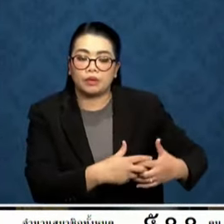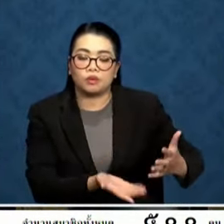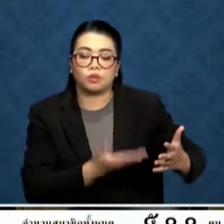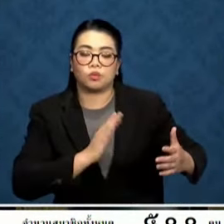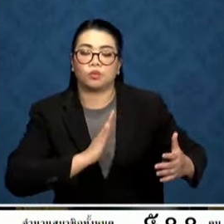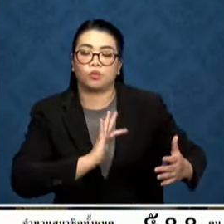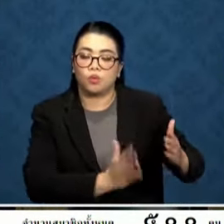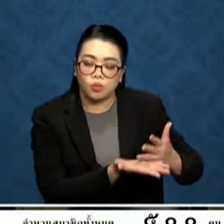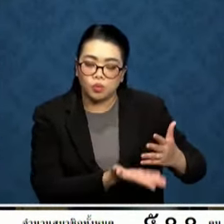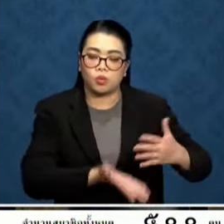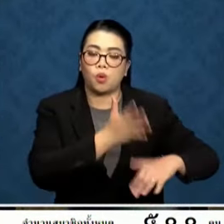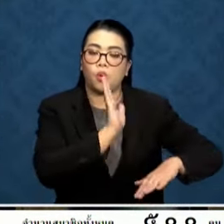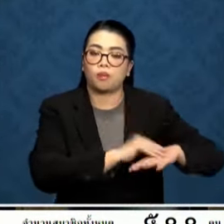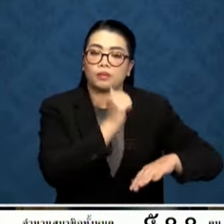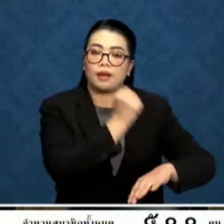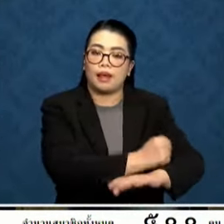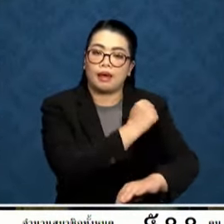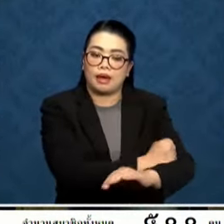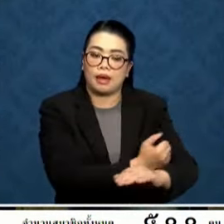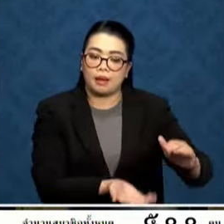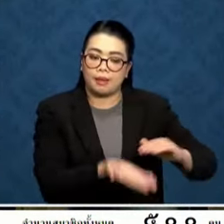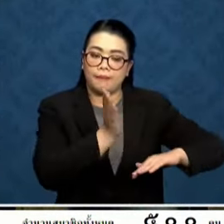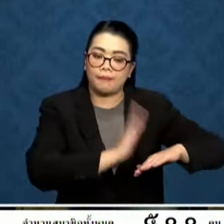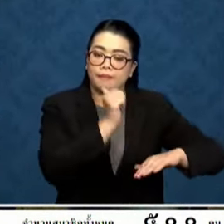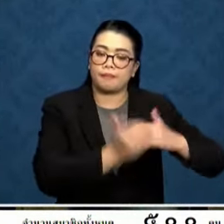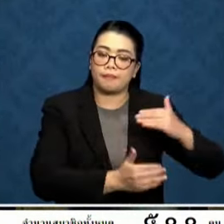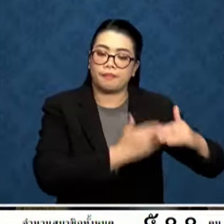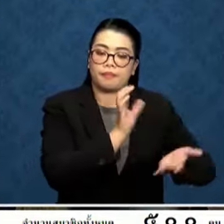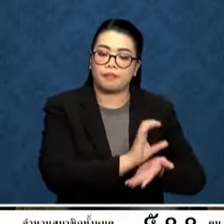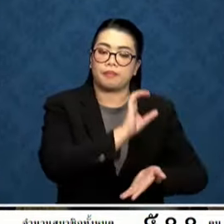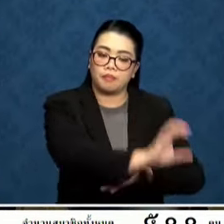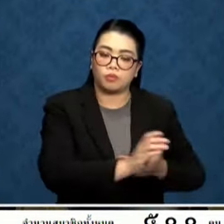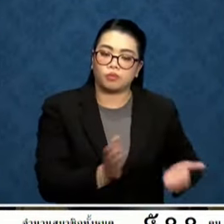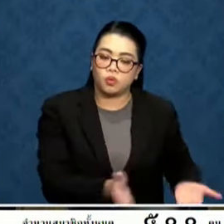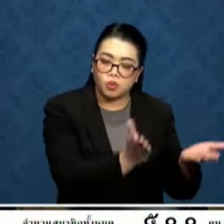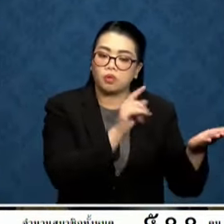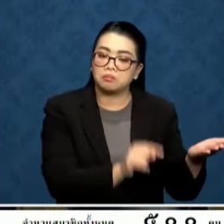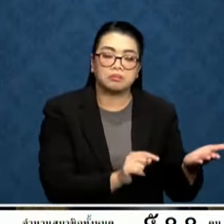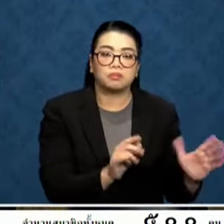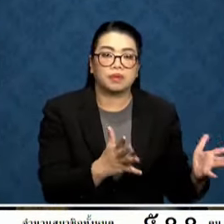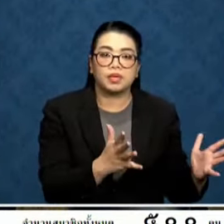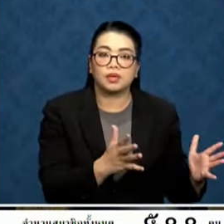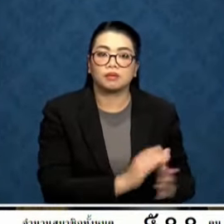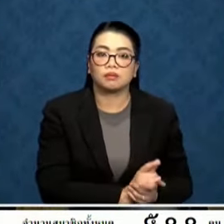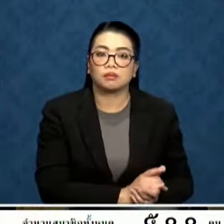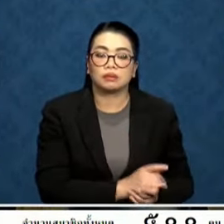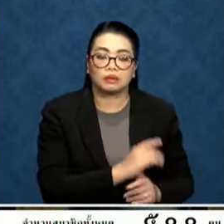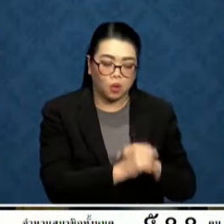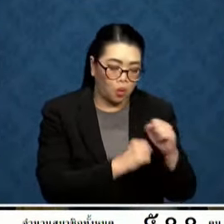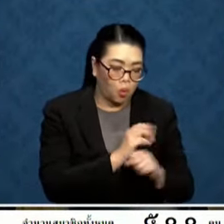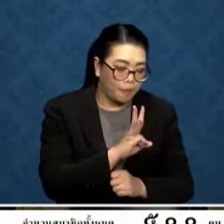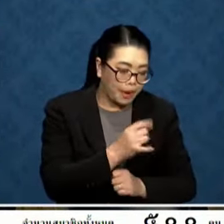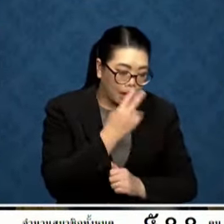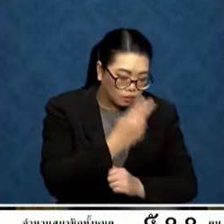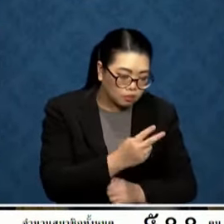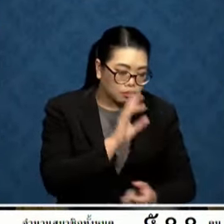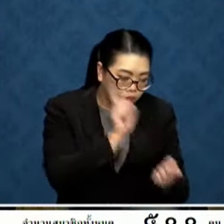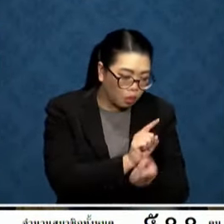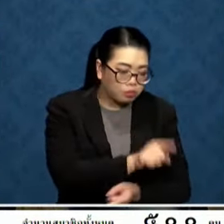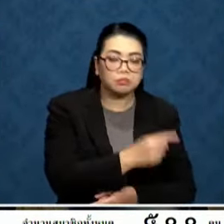การผลิตและทักษะแรงงานในร่างงบประมาณปี 68นี้เมื่อ